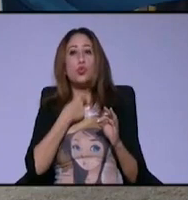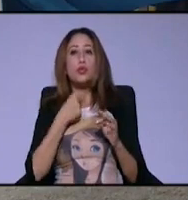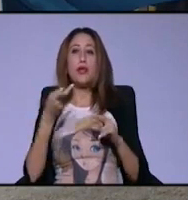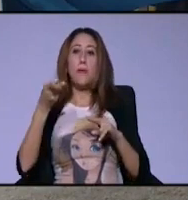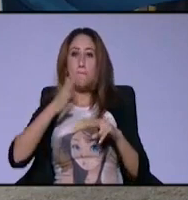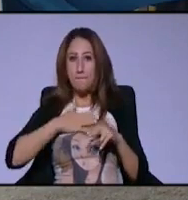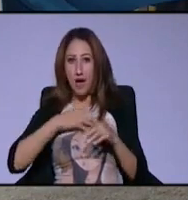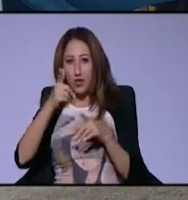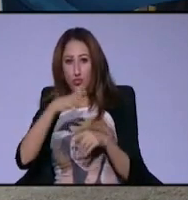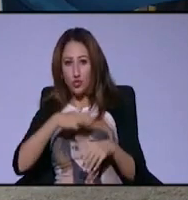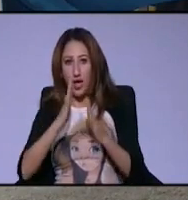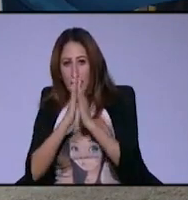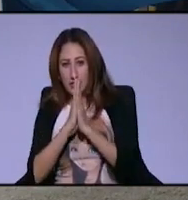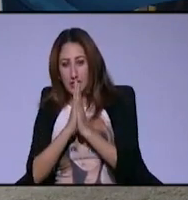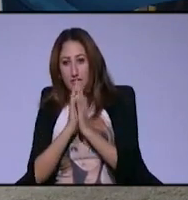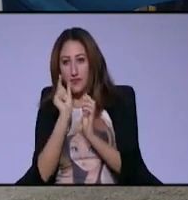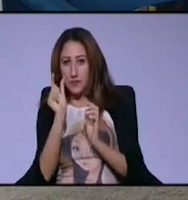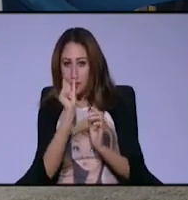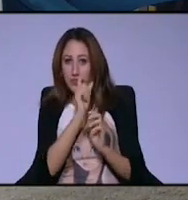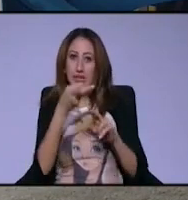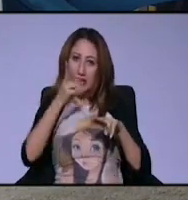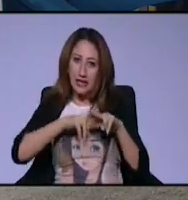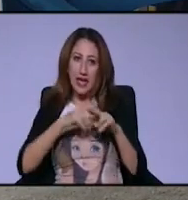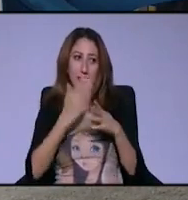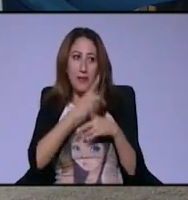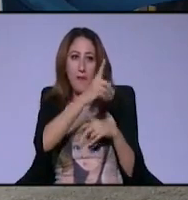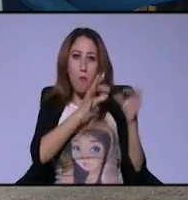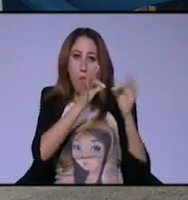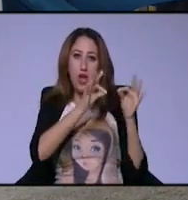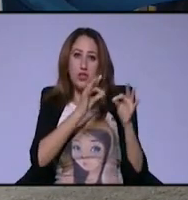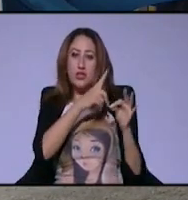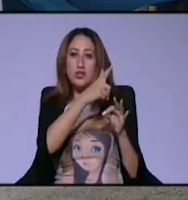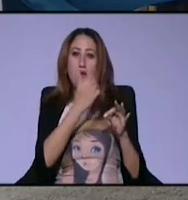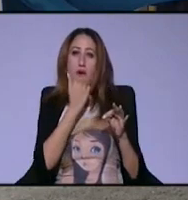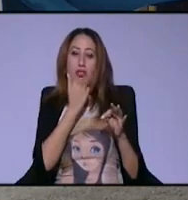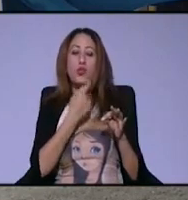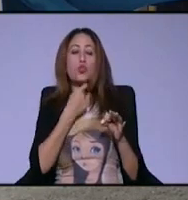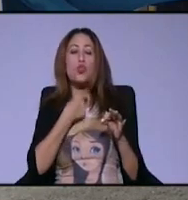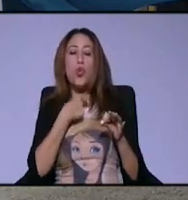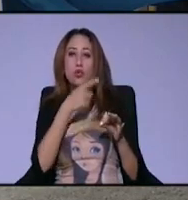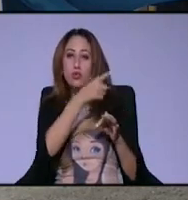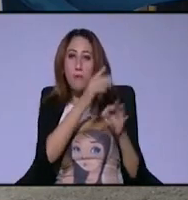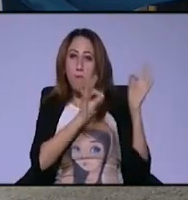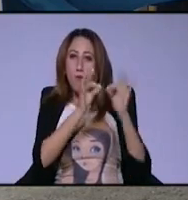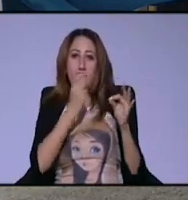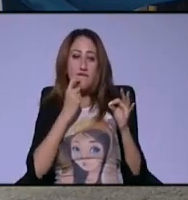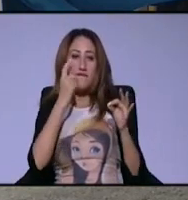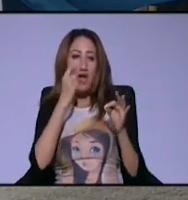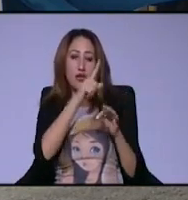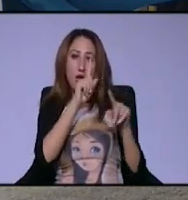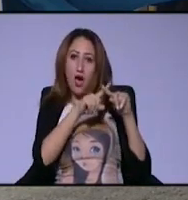إعادة بعض الجمل وبعض الأشياء، خطأ من عندنا إحنا يعني خطأ فني يعني.